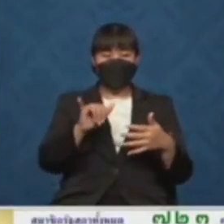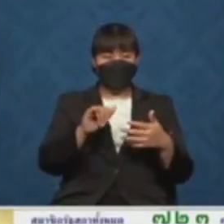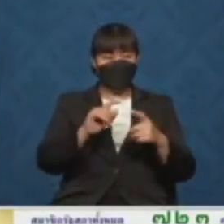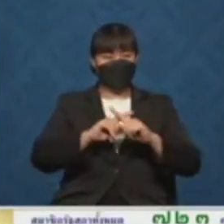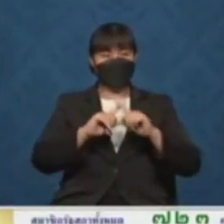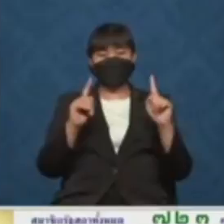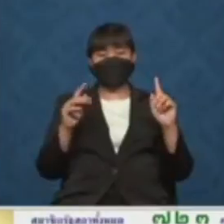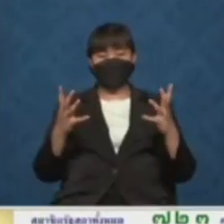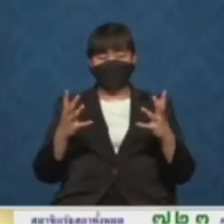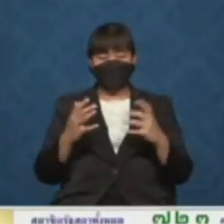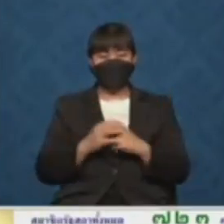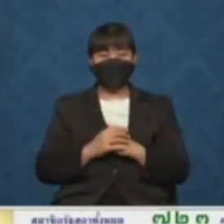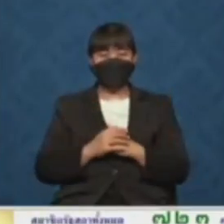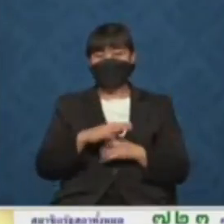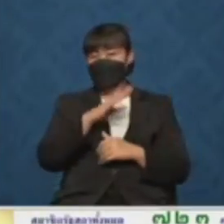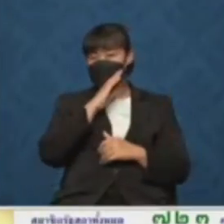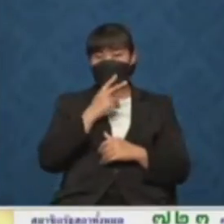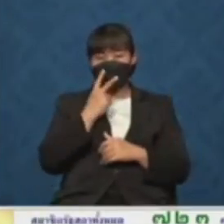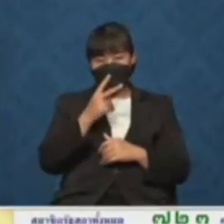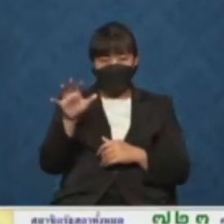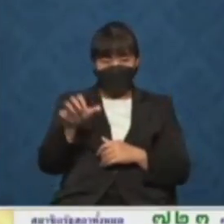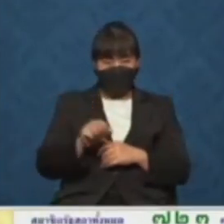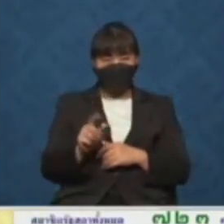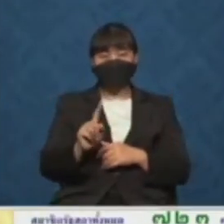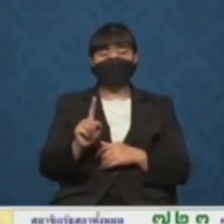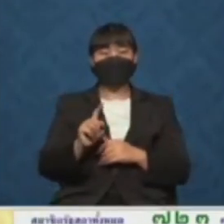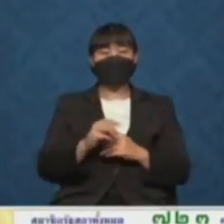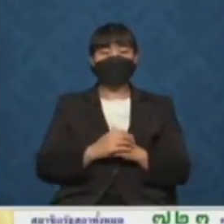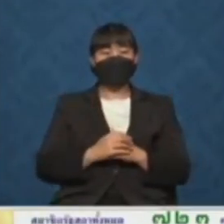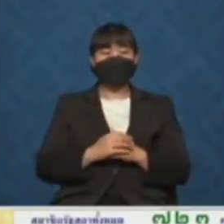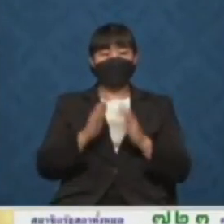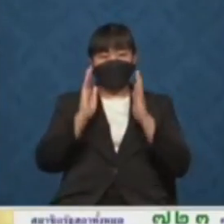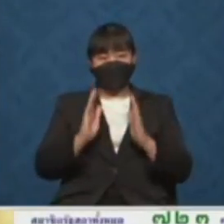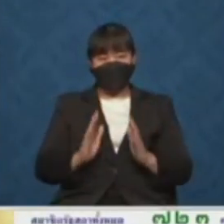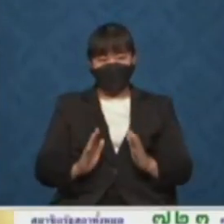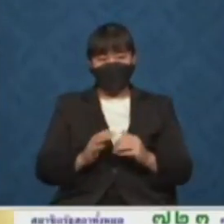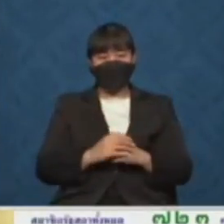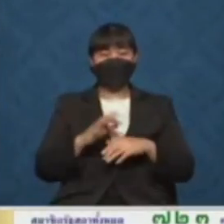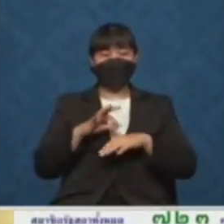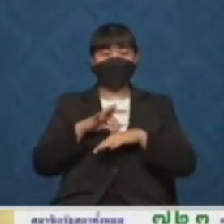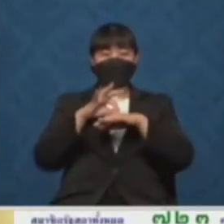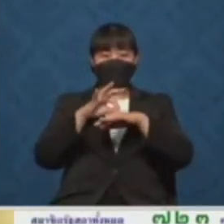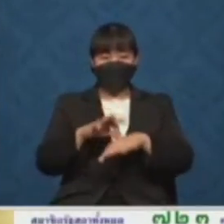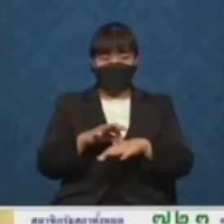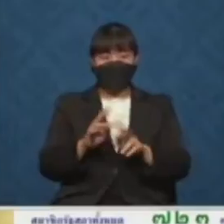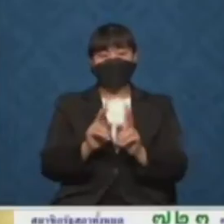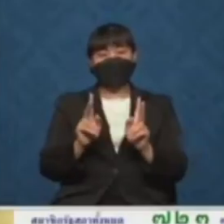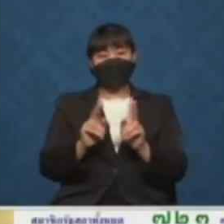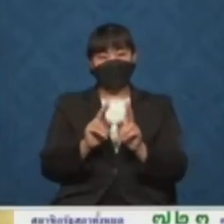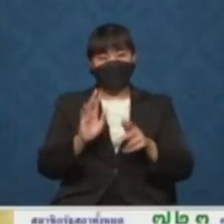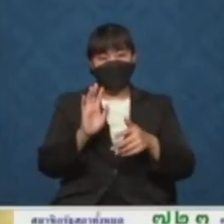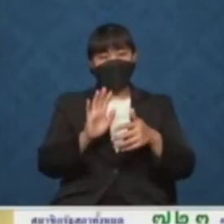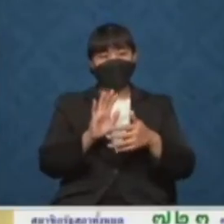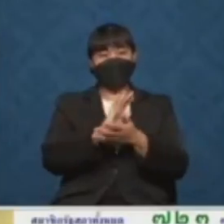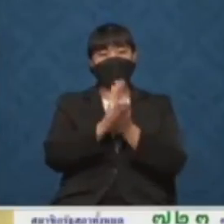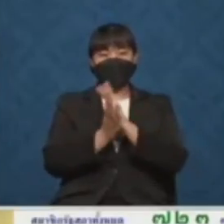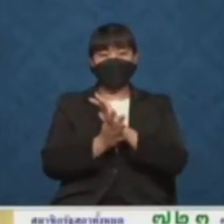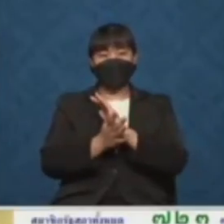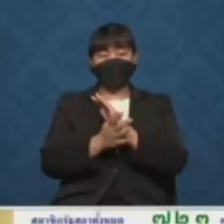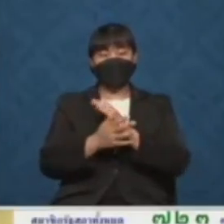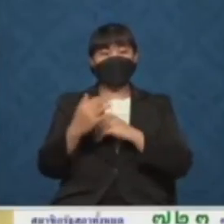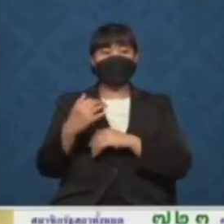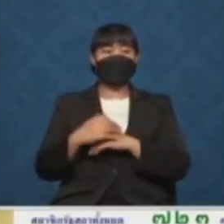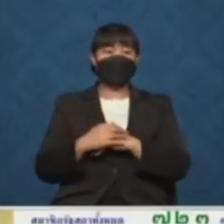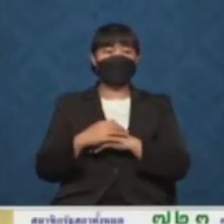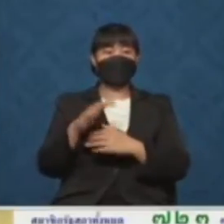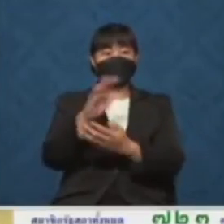เลยนะครับถ้าไปดูใแ่ของที่มา เรากจะพบวาบุคคลทได้รบกแต่งตั้งเป็น คณะกรมกปตรปประเทศหลายท่านกเป